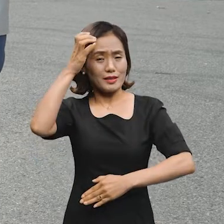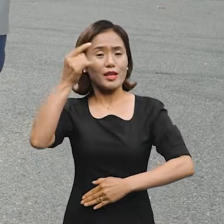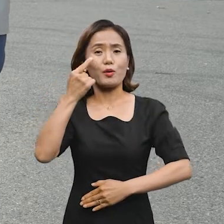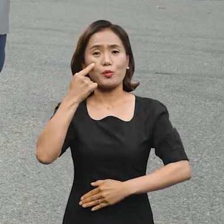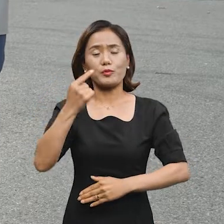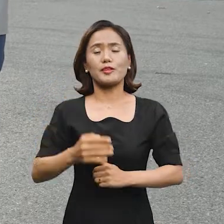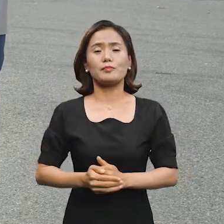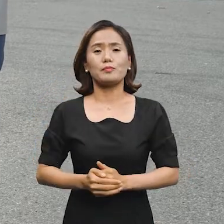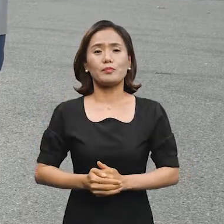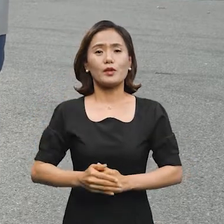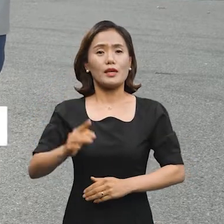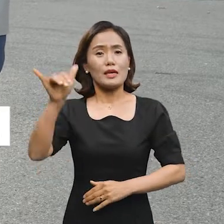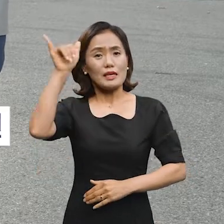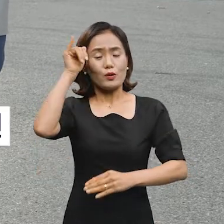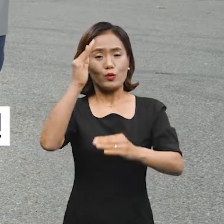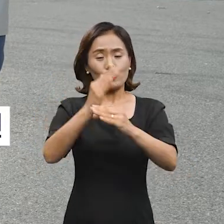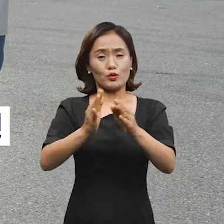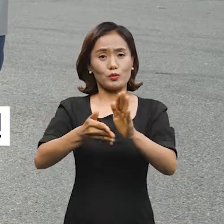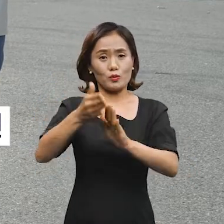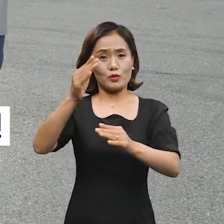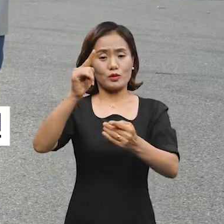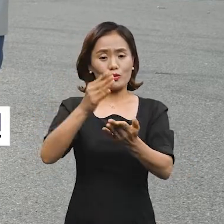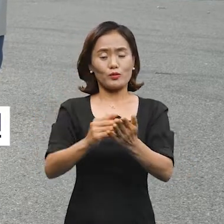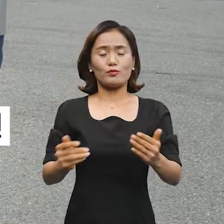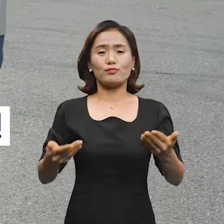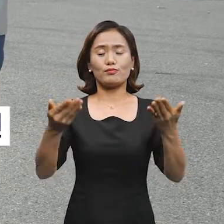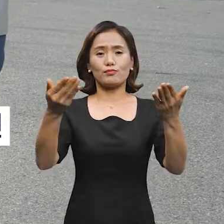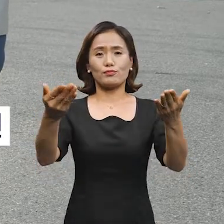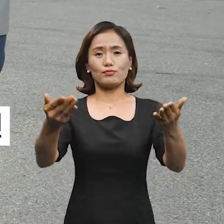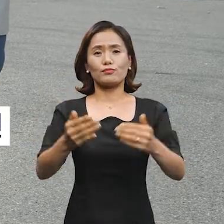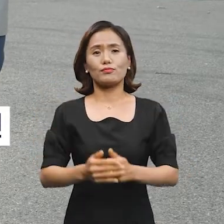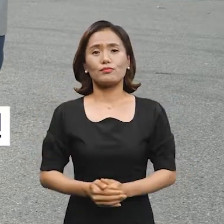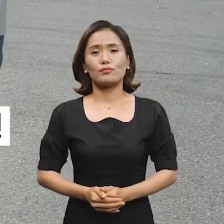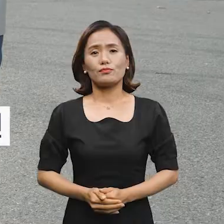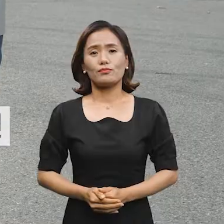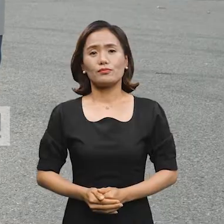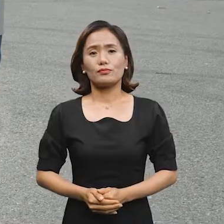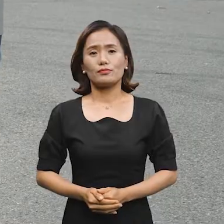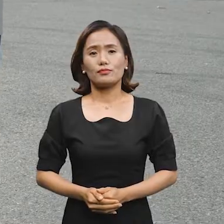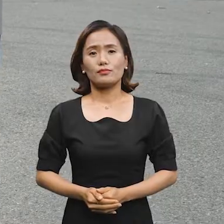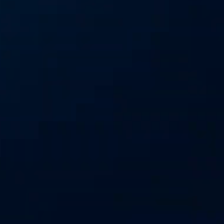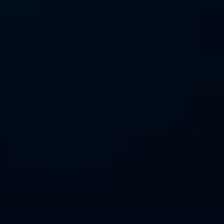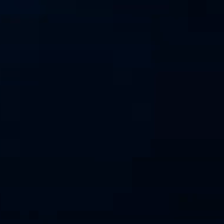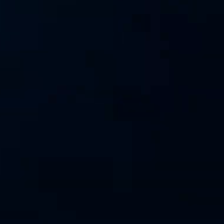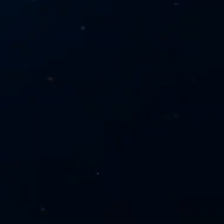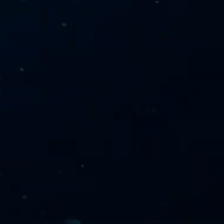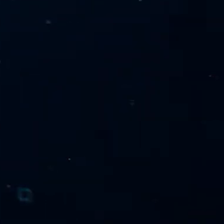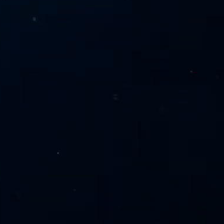거듭나길 기대해봅니다. 인공지능 중심 도시에서 헬로 광주 정지현입니다.